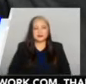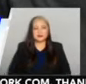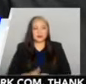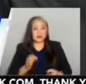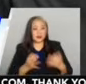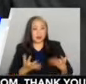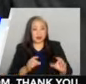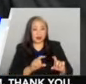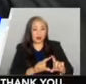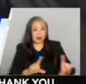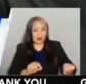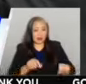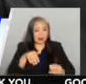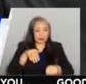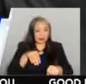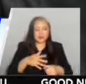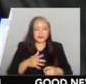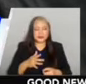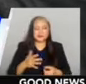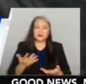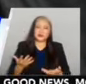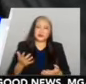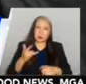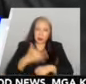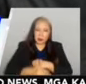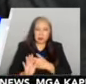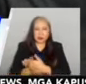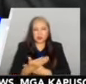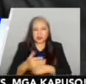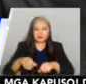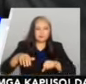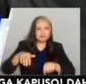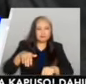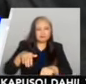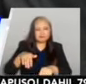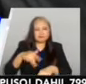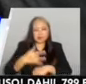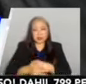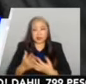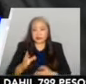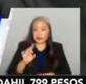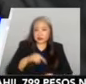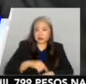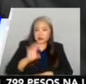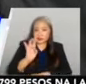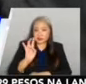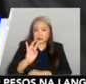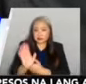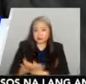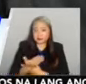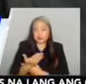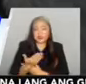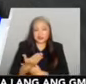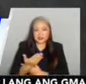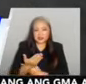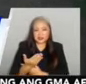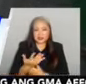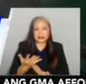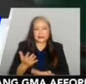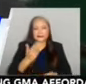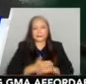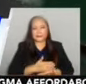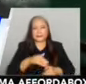biyahe-biyahe mo na ng madaling araw. Pagdating ng alas 7 ng umaga, garahin na